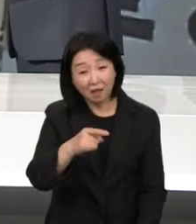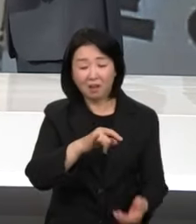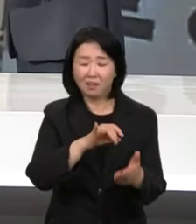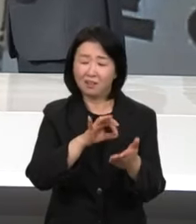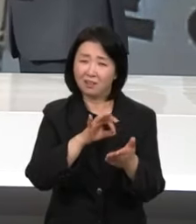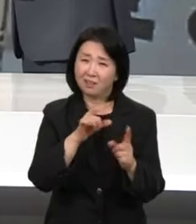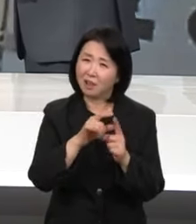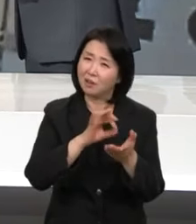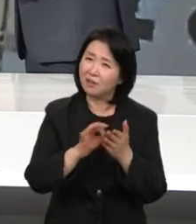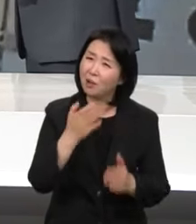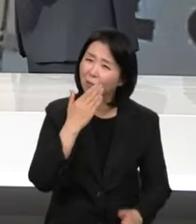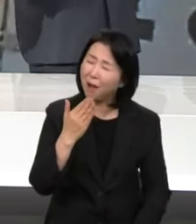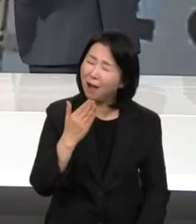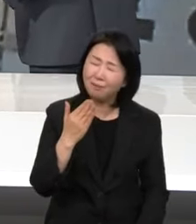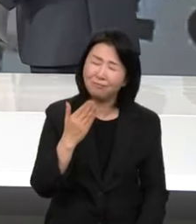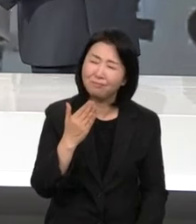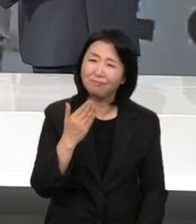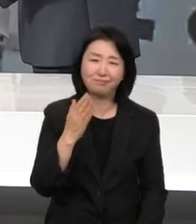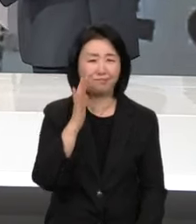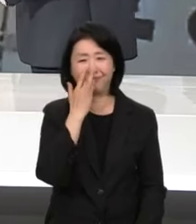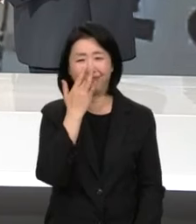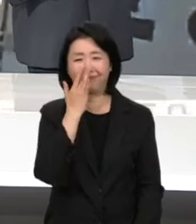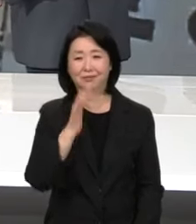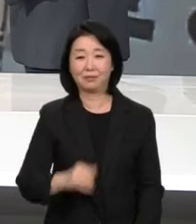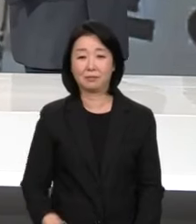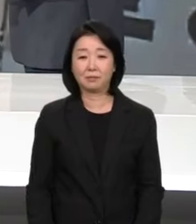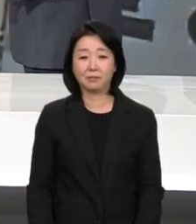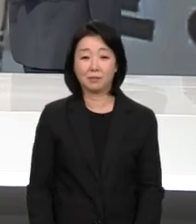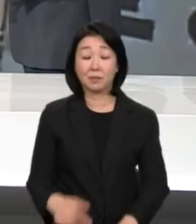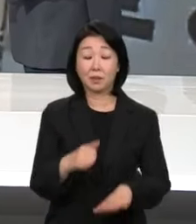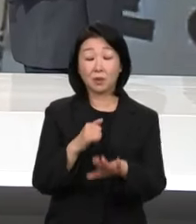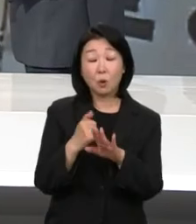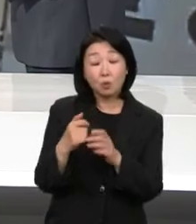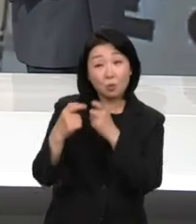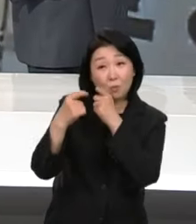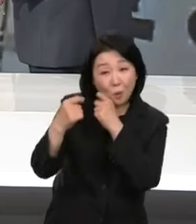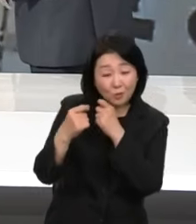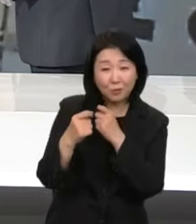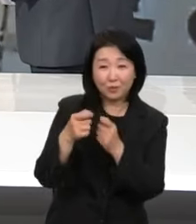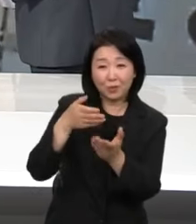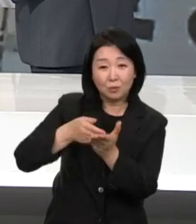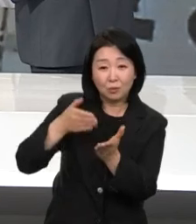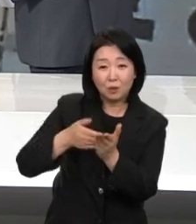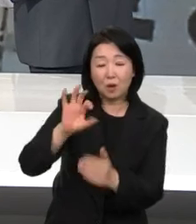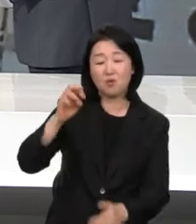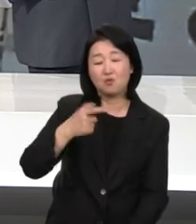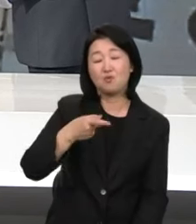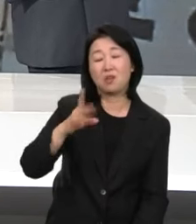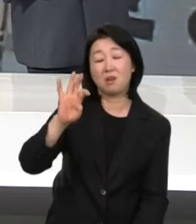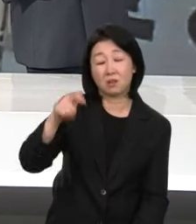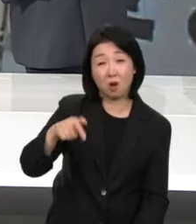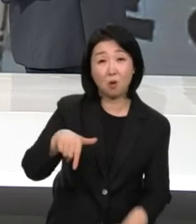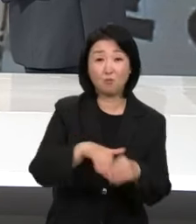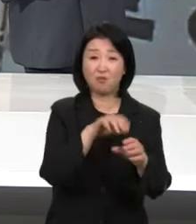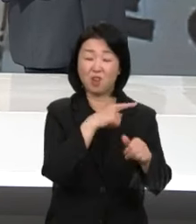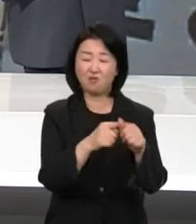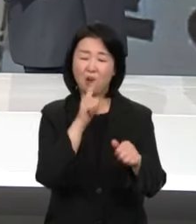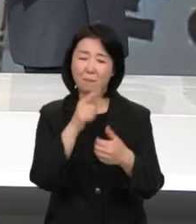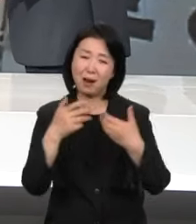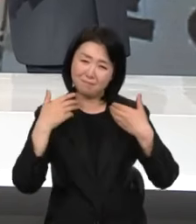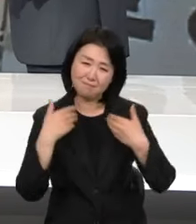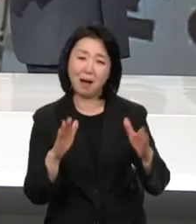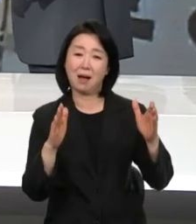설득력이 좀 떨어지기 때문에 자, 그러다 보니까 지금 보수 성향의 언론들도 자, 윤영석 후보 문재인 죽여 막말이다